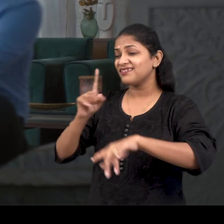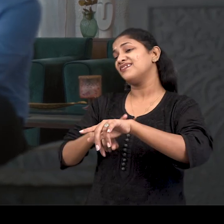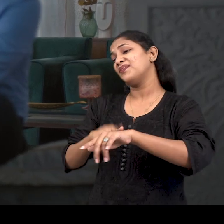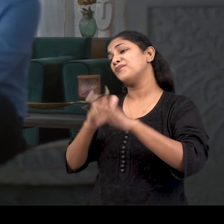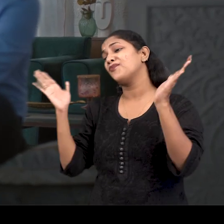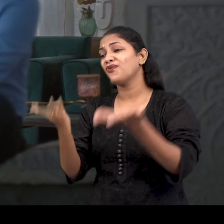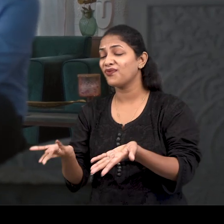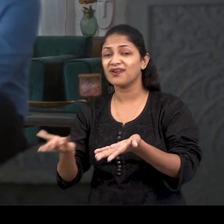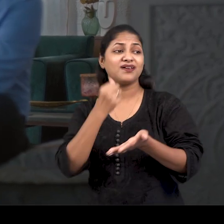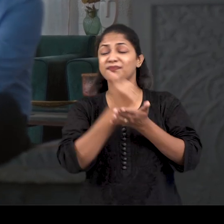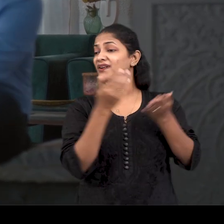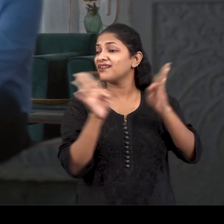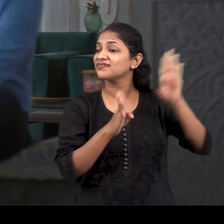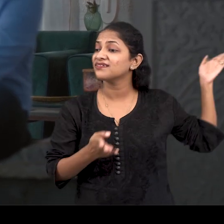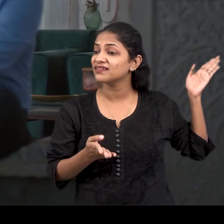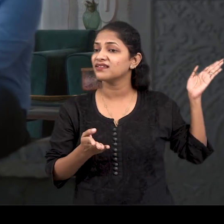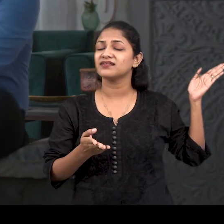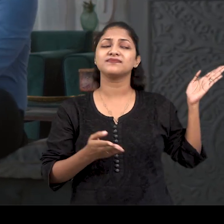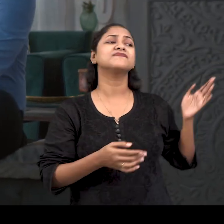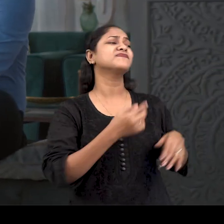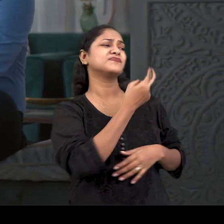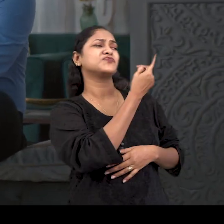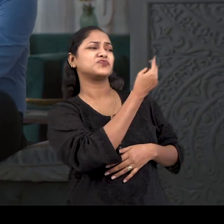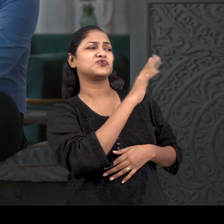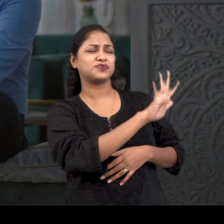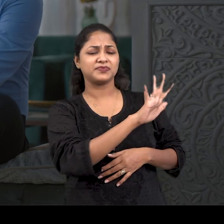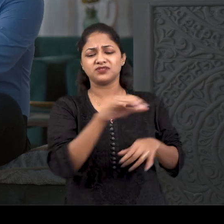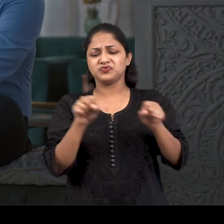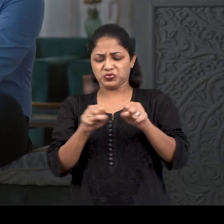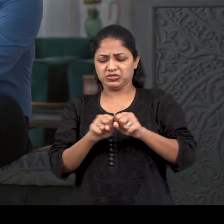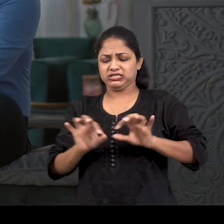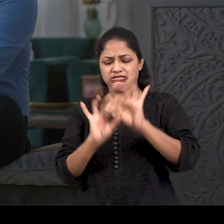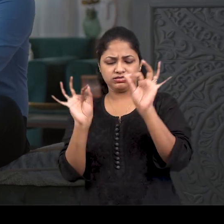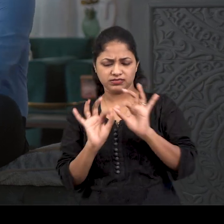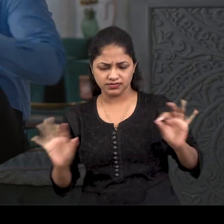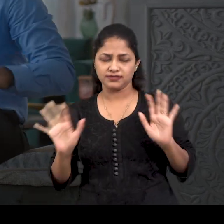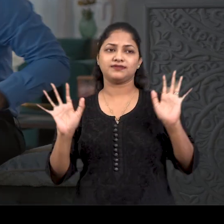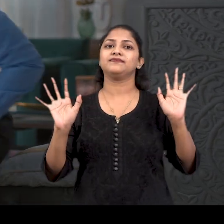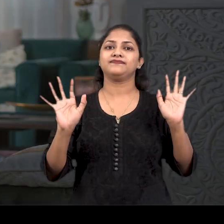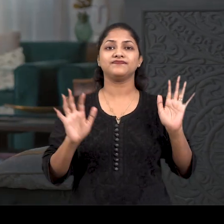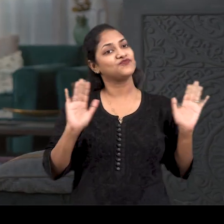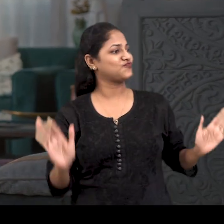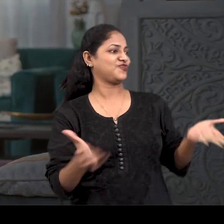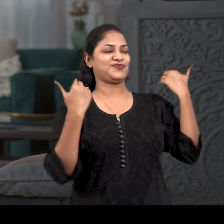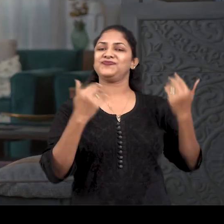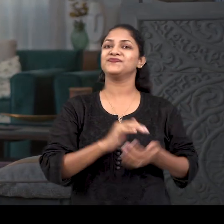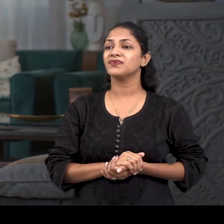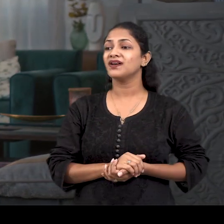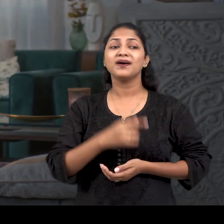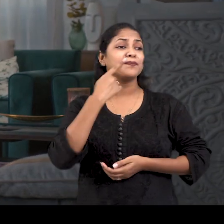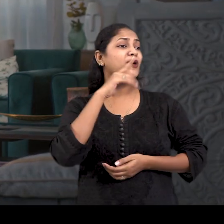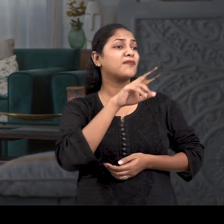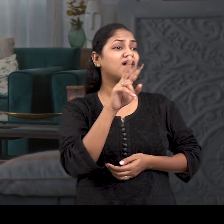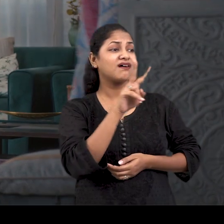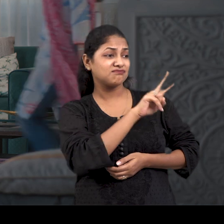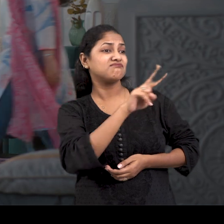തയ്യാറാവാൻ എത്ര നേരം എടുക്കും? ബാങ്ക് അടച്ചു പോവേ. പോവാം, ഒരു 2 മിനിറ്റ്. ഞാൻ ഈ ഷൂസിന്റെ ലേസ് ഒന്ന് കെട്ടിക്കോട്ടെ. റെഡി.